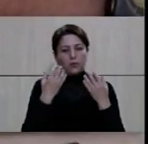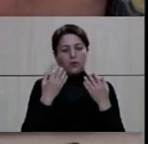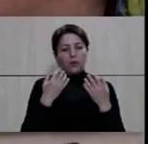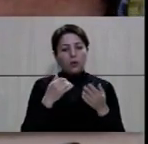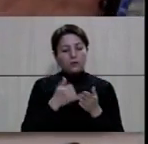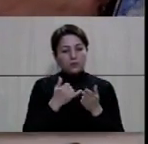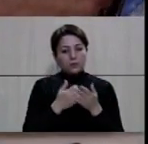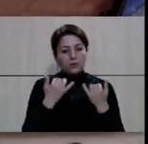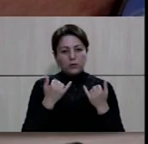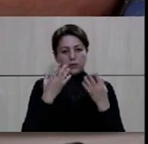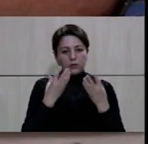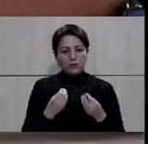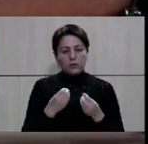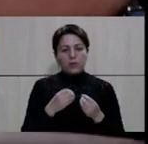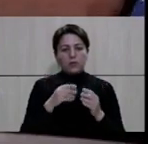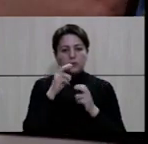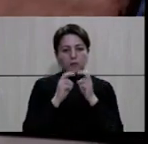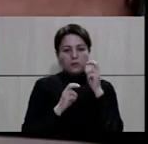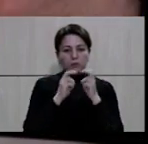Kavsharlagichlar hozirgi kunda sanoatda